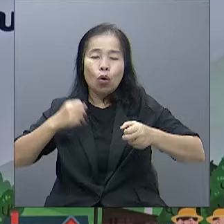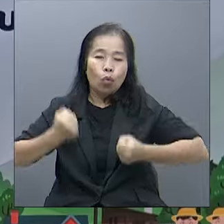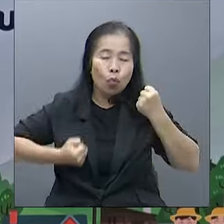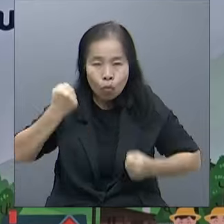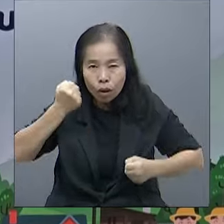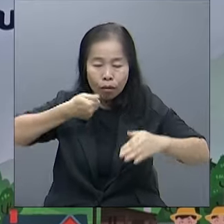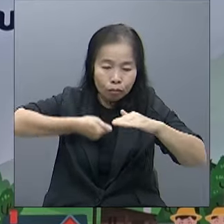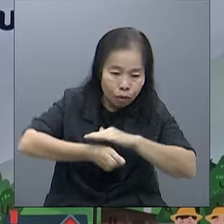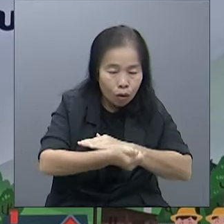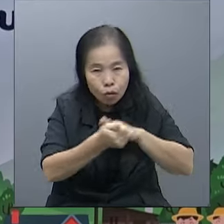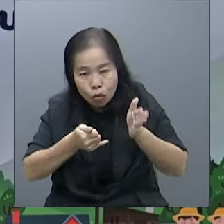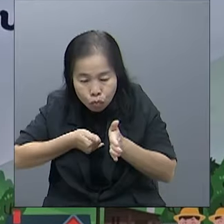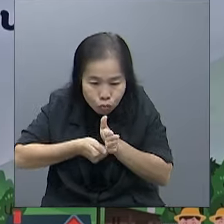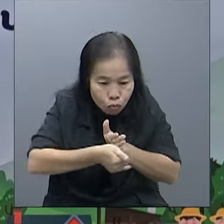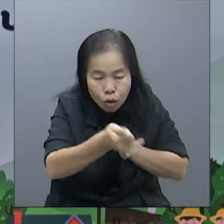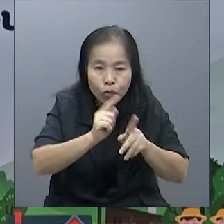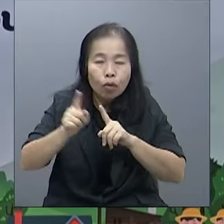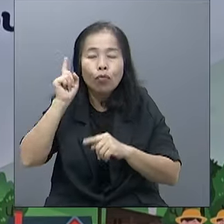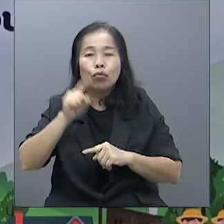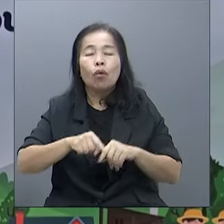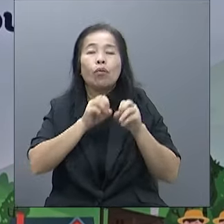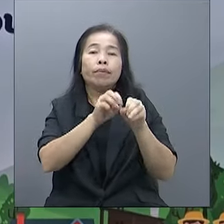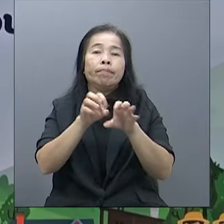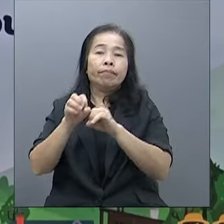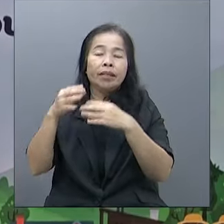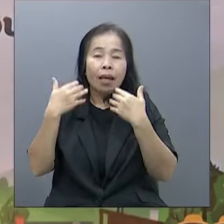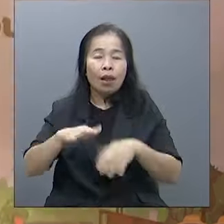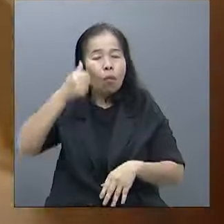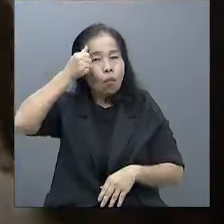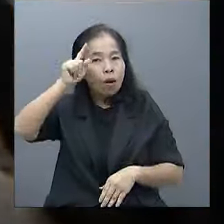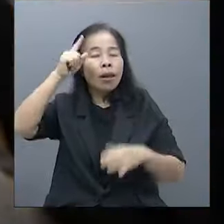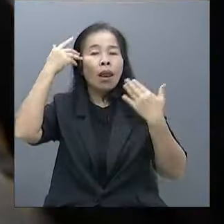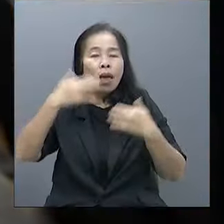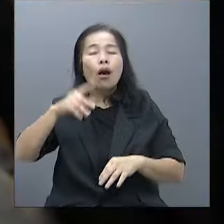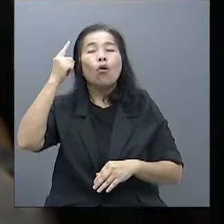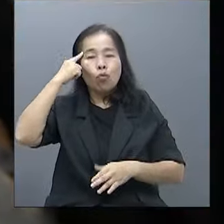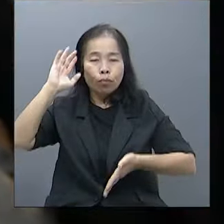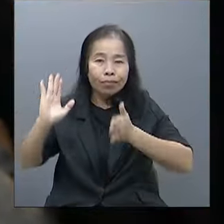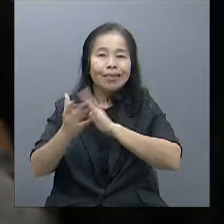ครั้งนี้นะครับทั้งหมดนี้ก็เป็นการจัดการความเสี่ยงนะ